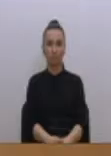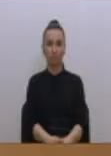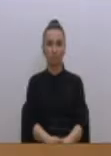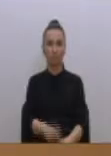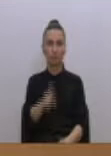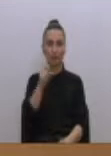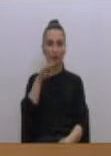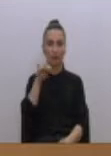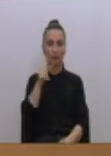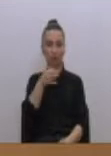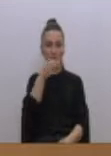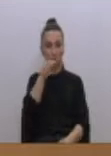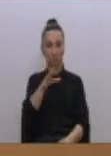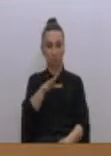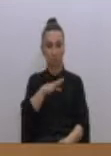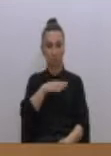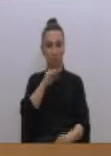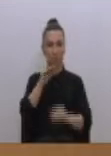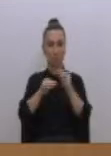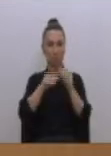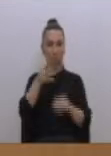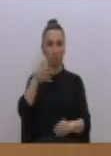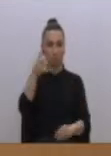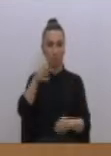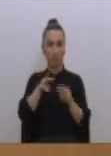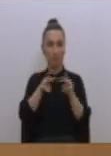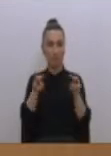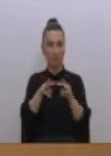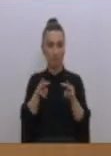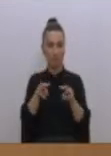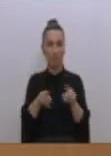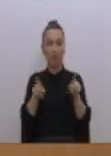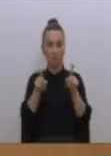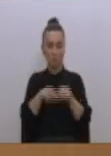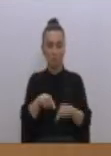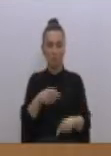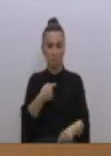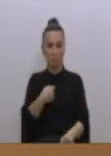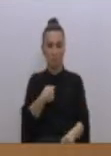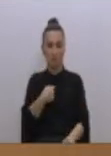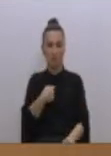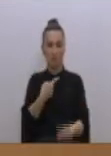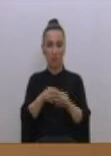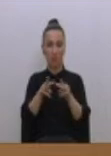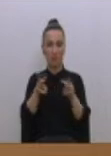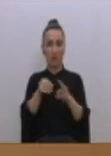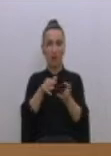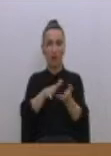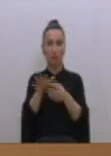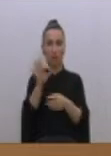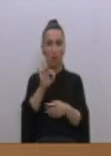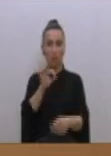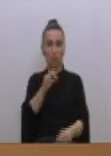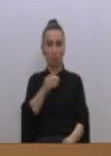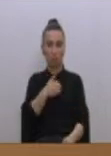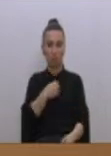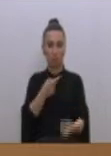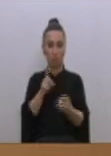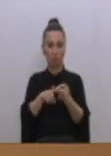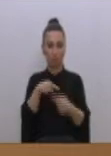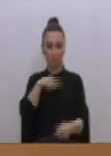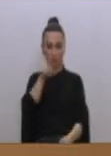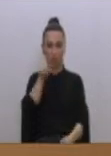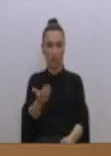ხათი ამას ახსენა ინფრასტრუქტურის სამინისტრო და მეც ამ სამინისტროს ხარჯებთან დაკავშირებით მინდა დაგისვა